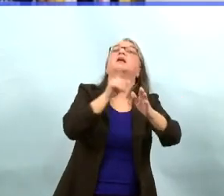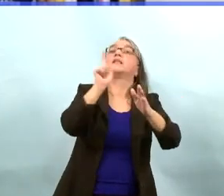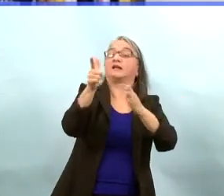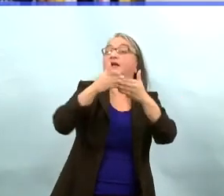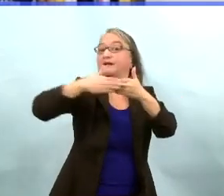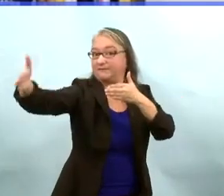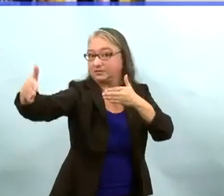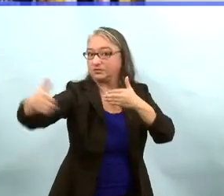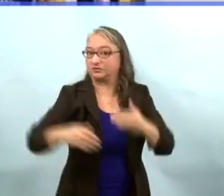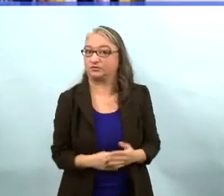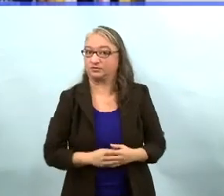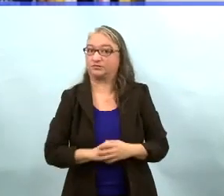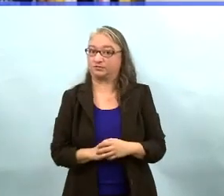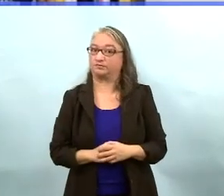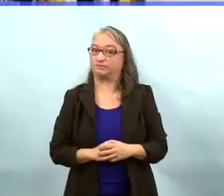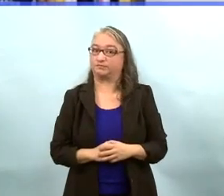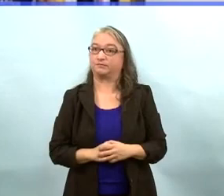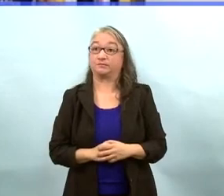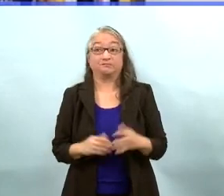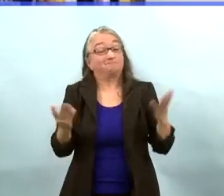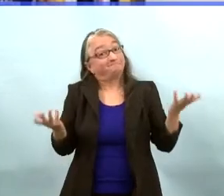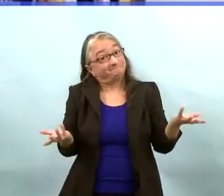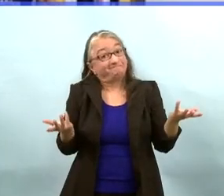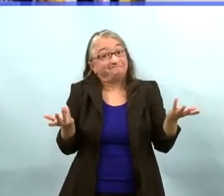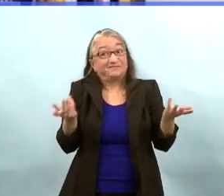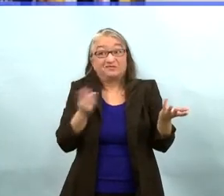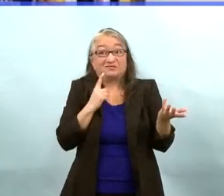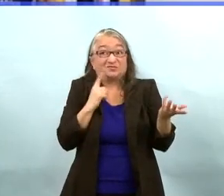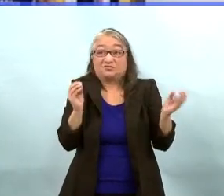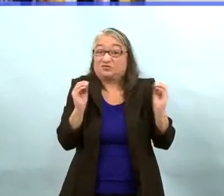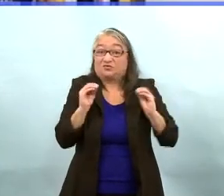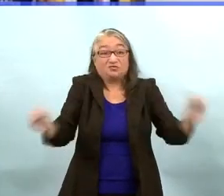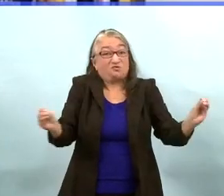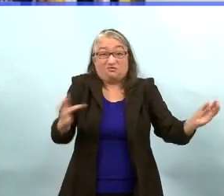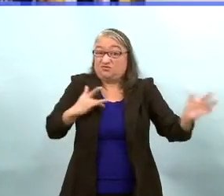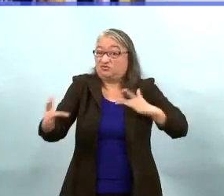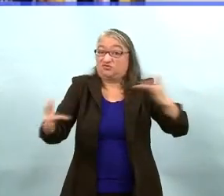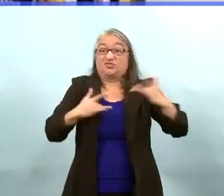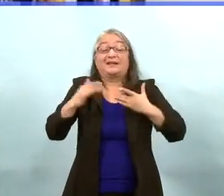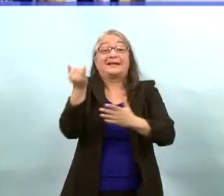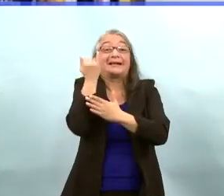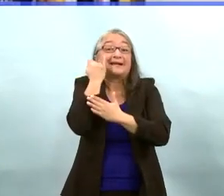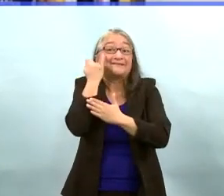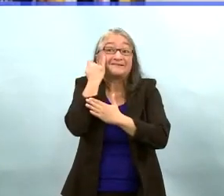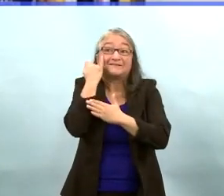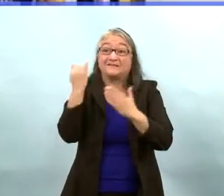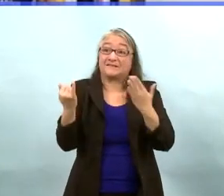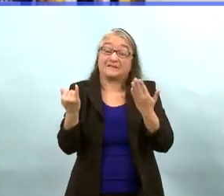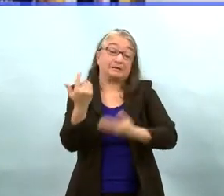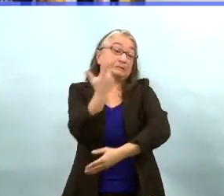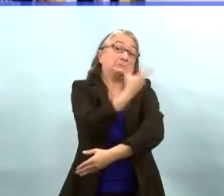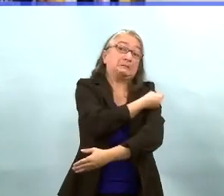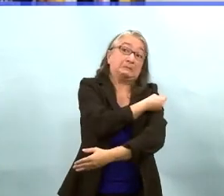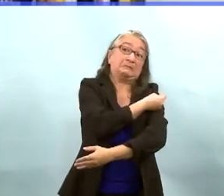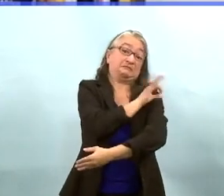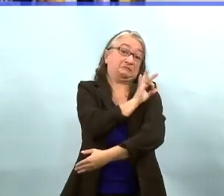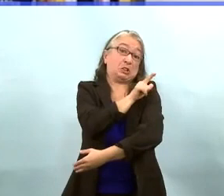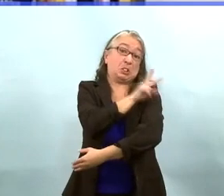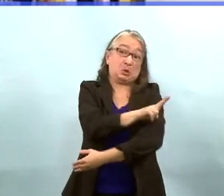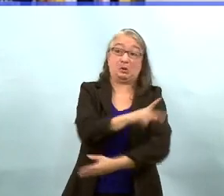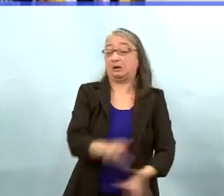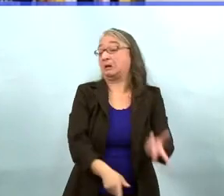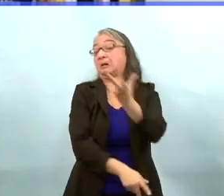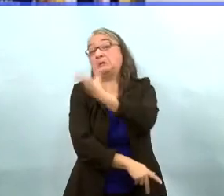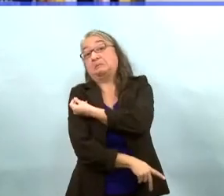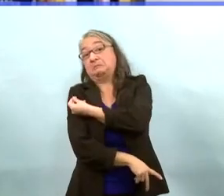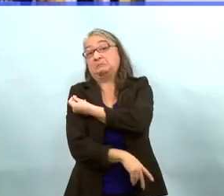raison et quels sont les effets sur l'enfant. Ceci étant dit, il n'y a pas de préoccupation particulière. Si un enfant a reçu une autre vaccination, ça ne va pas rendre le